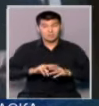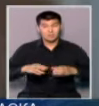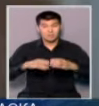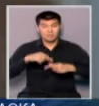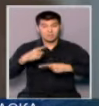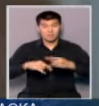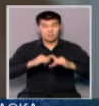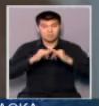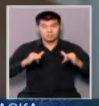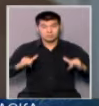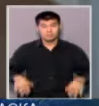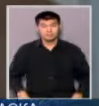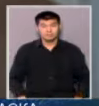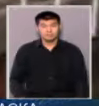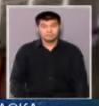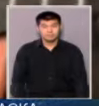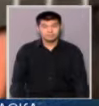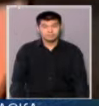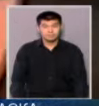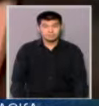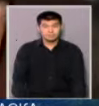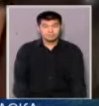да шындала түсті.